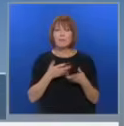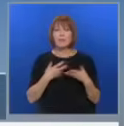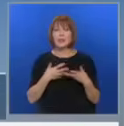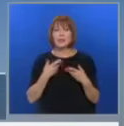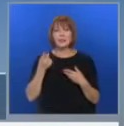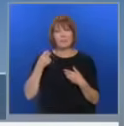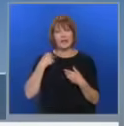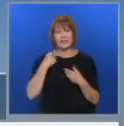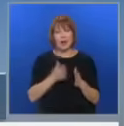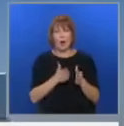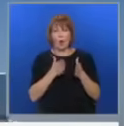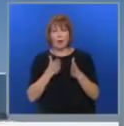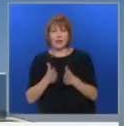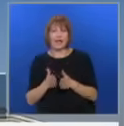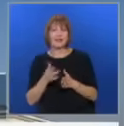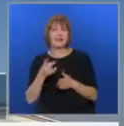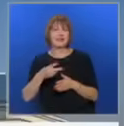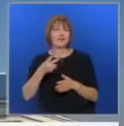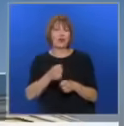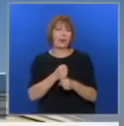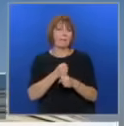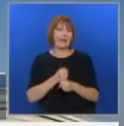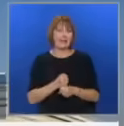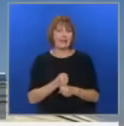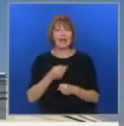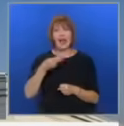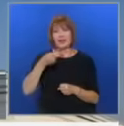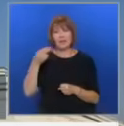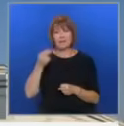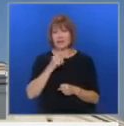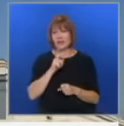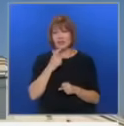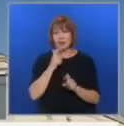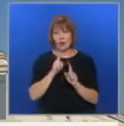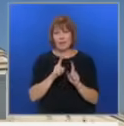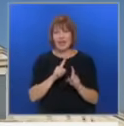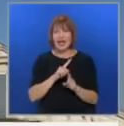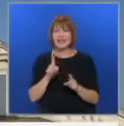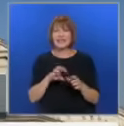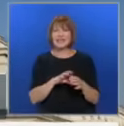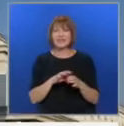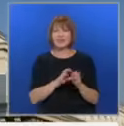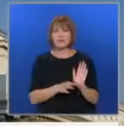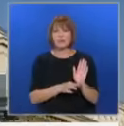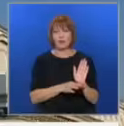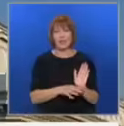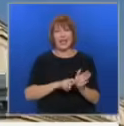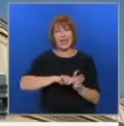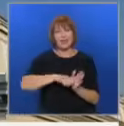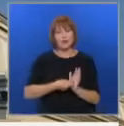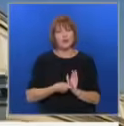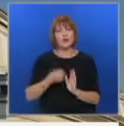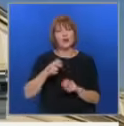от президента отлагане на връчването на втория мандат. Темата не са коментирали още независимите депутати, които бяха изключени от